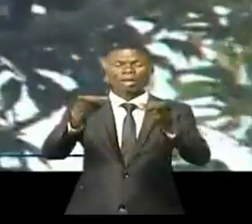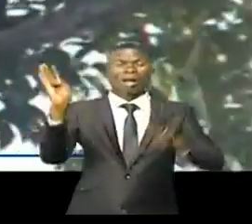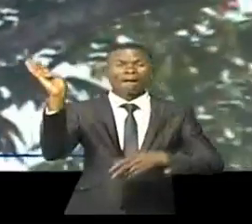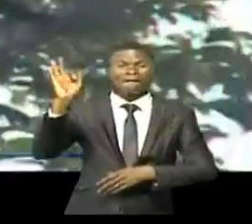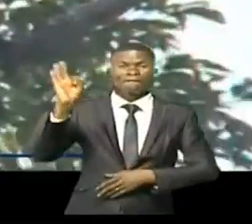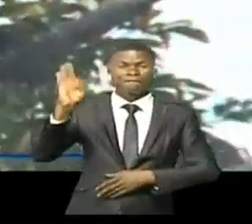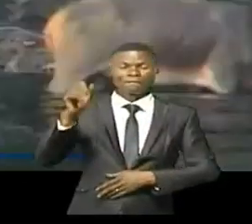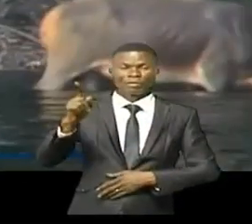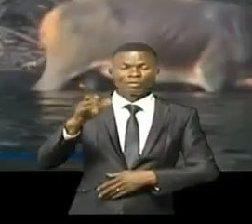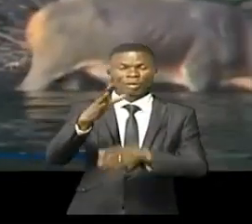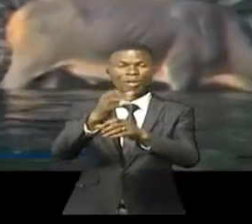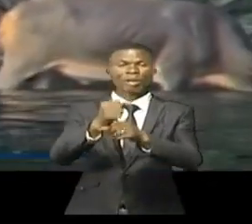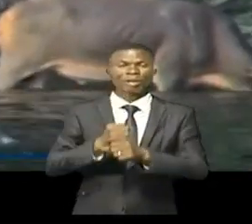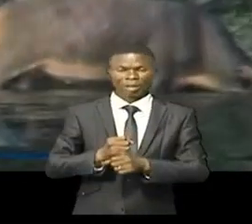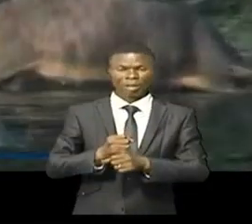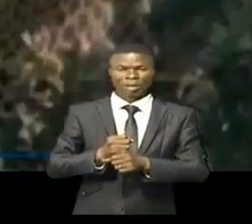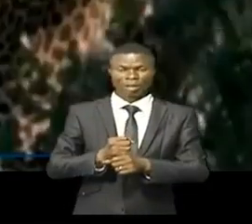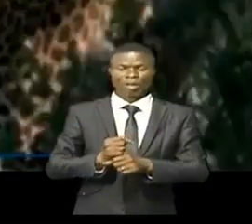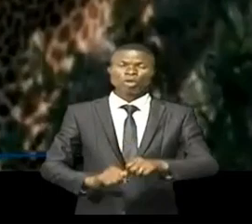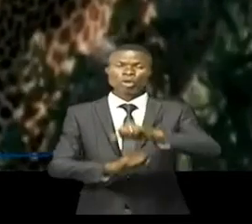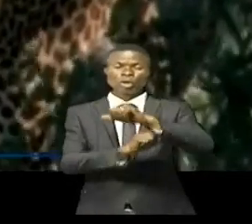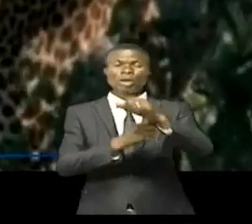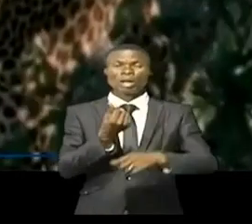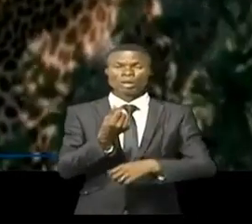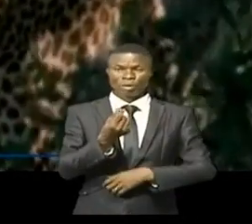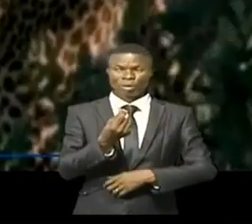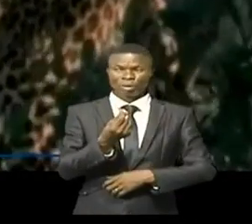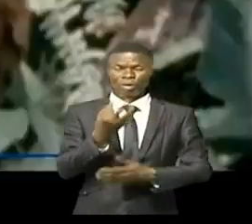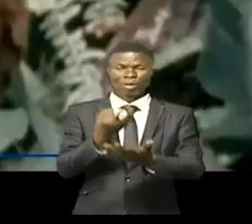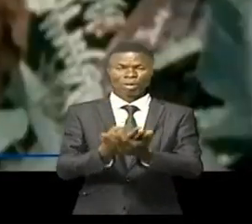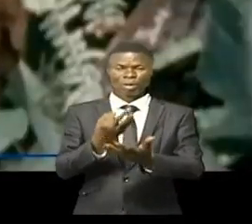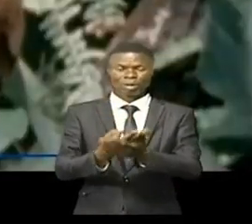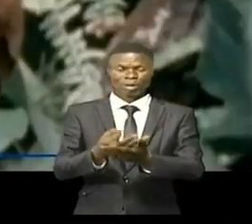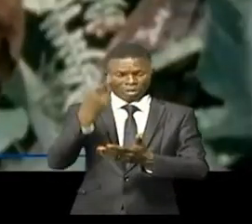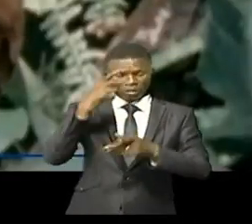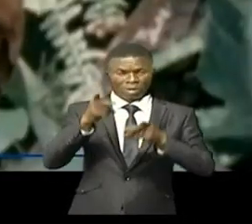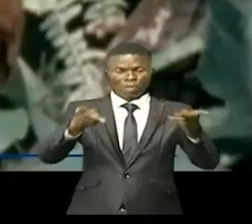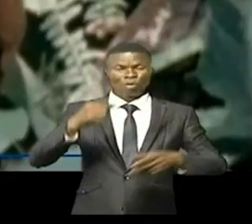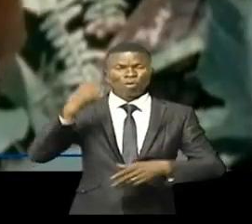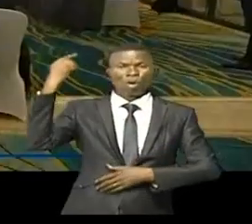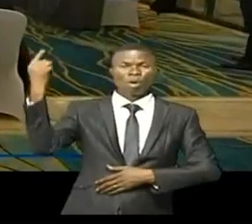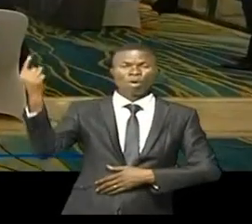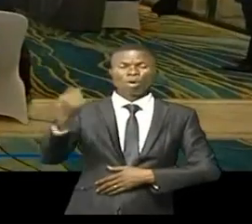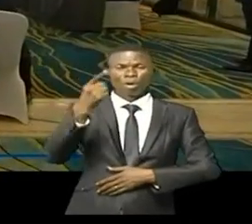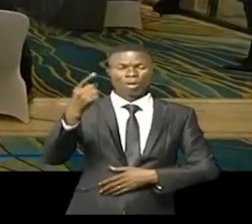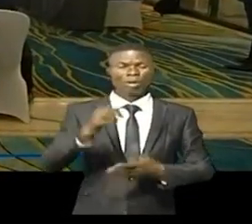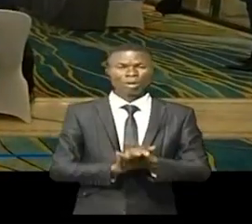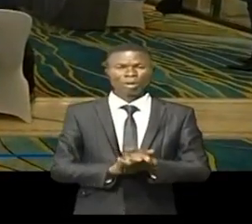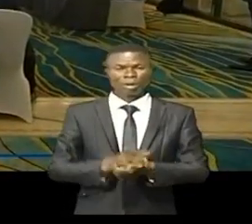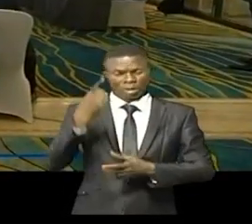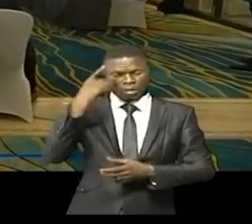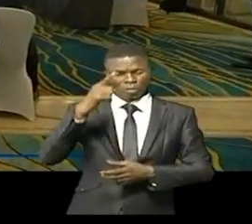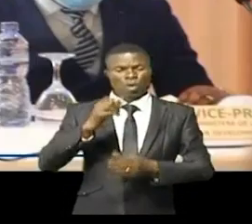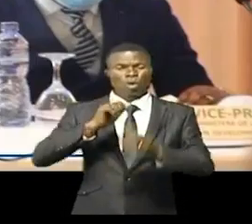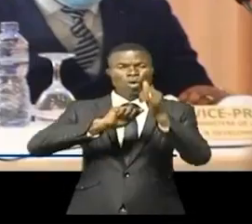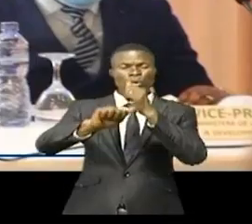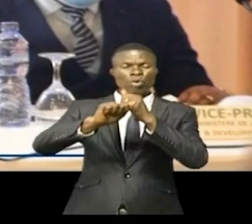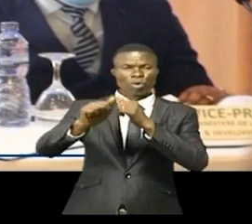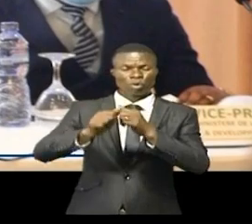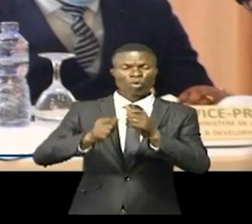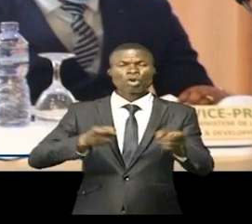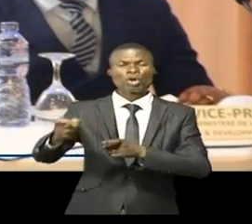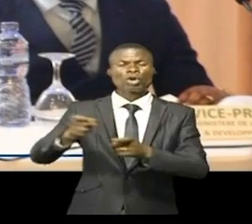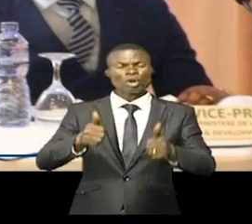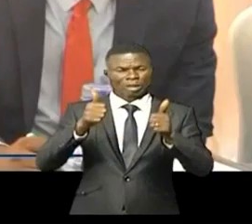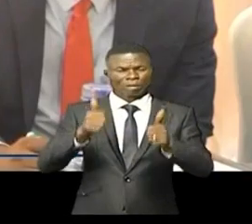Salonga vient de bénéficier d'un appui financier du Fonds pour l'environnement mondial, FEM, ceci pour promouvoir la gestion efficace